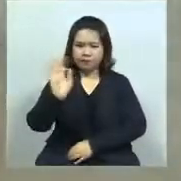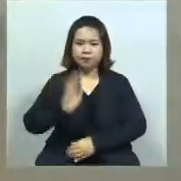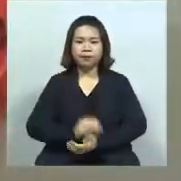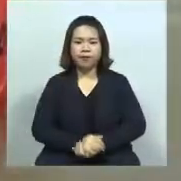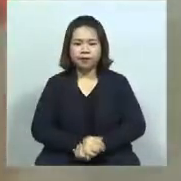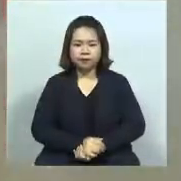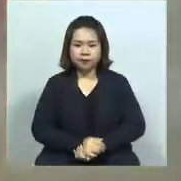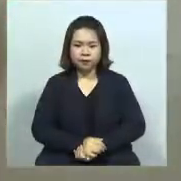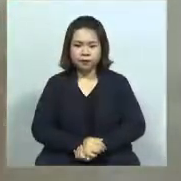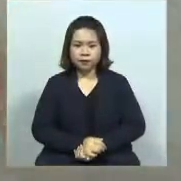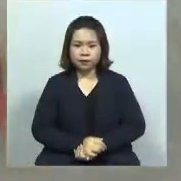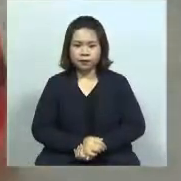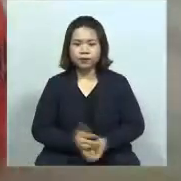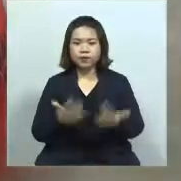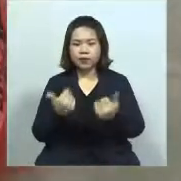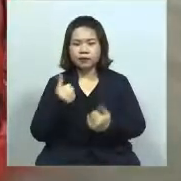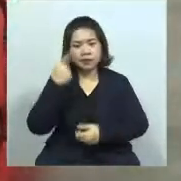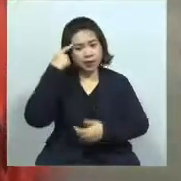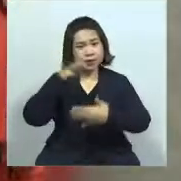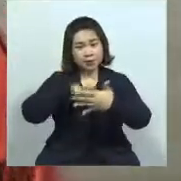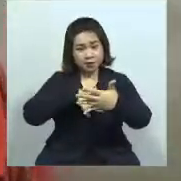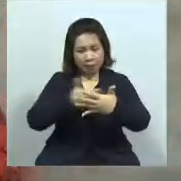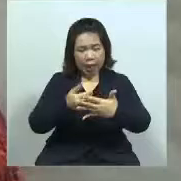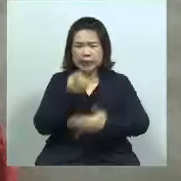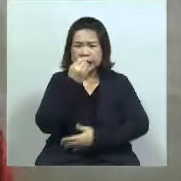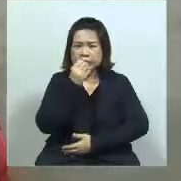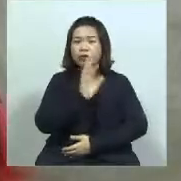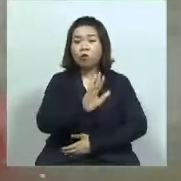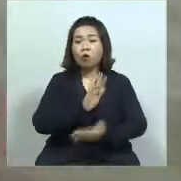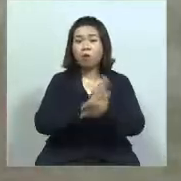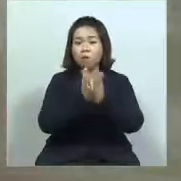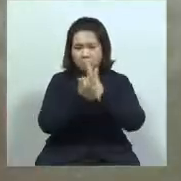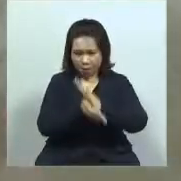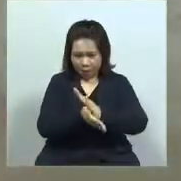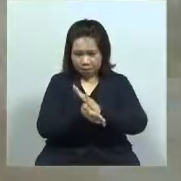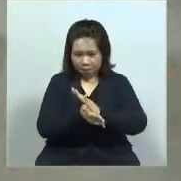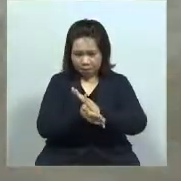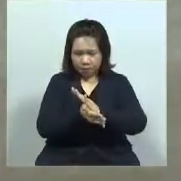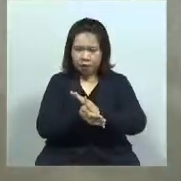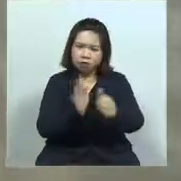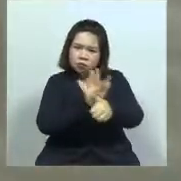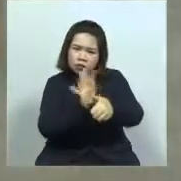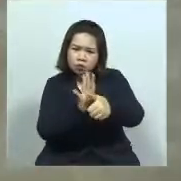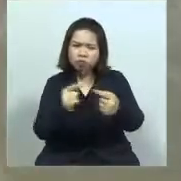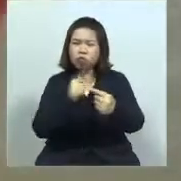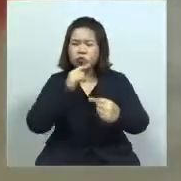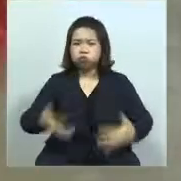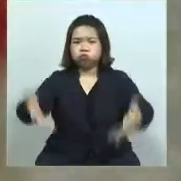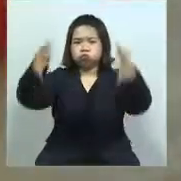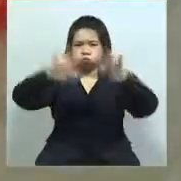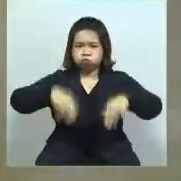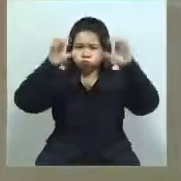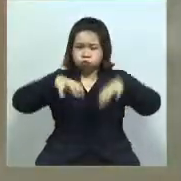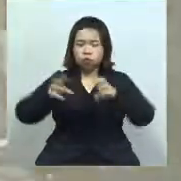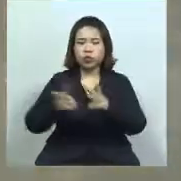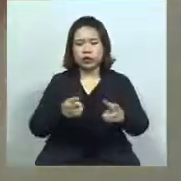วณนี้นะครับนอกจากนี้ครับได้มีการวางแผนครับปรับโภชนาการเพิ่มเติมแล้วก็วางแผนอนุบาลน้องมาเรียมในช่วงที่มีมรสุมหนักด้วยนะครับ